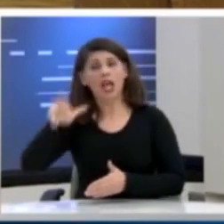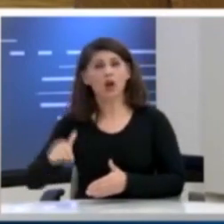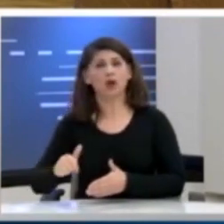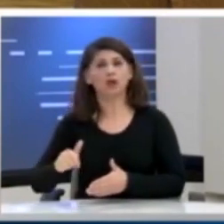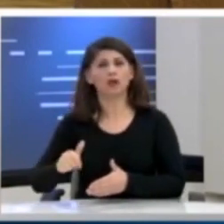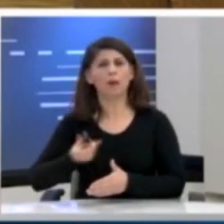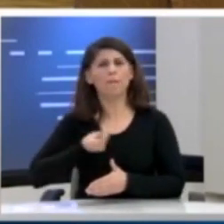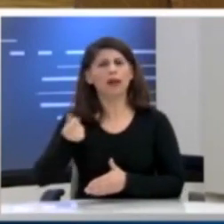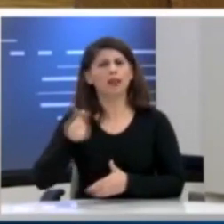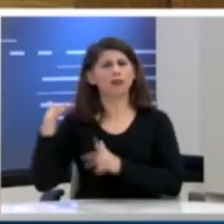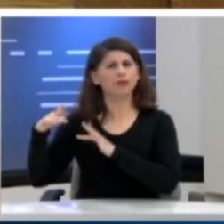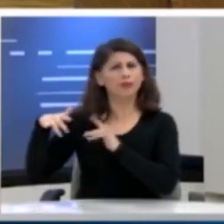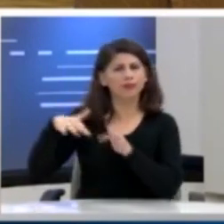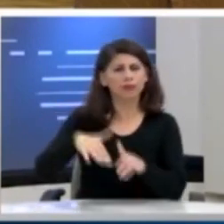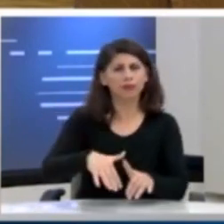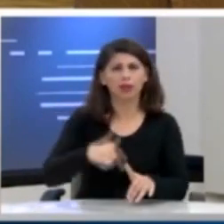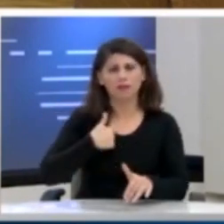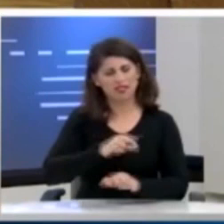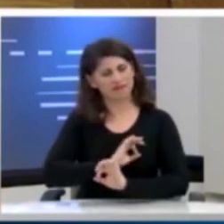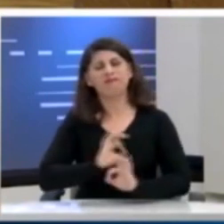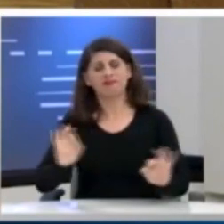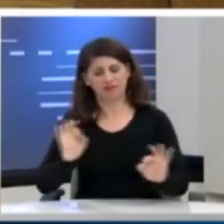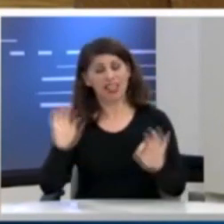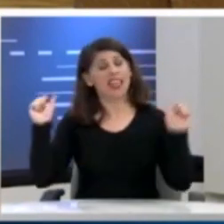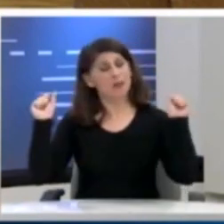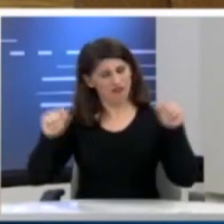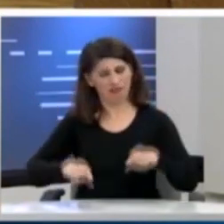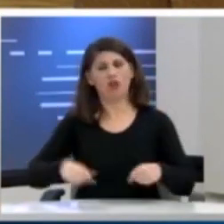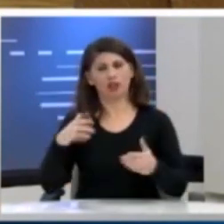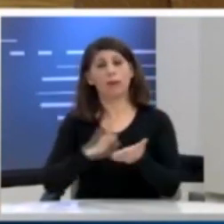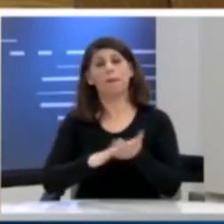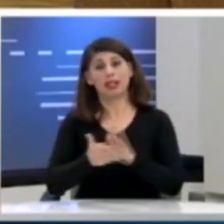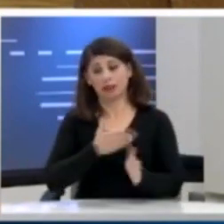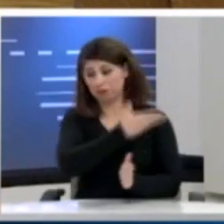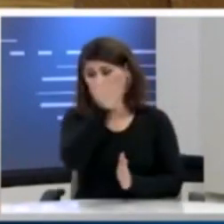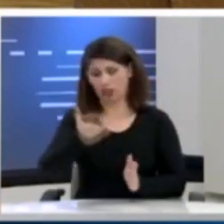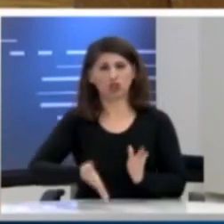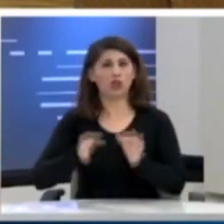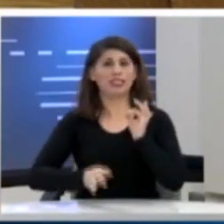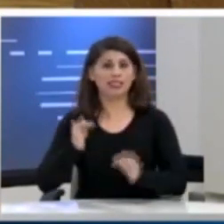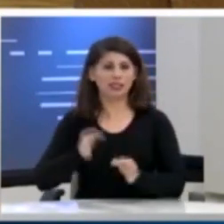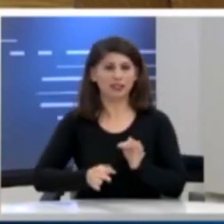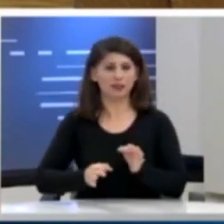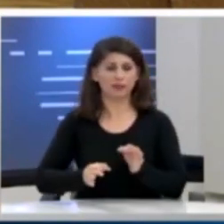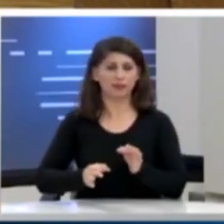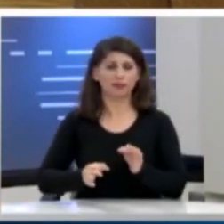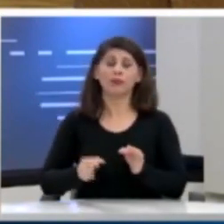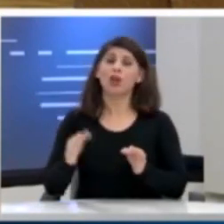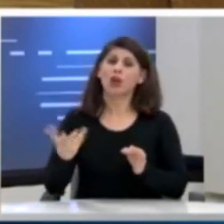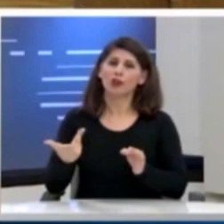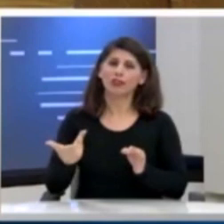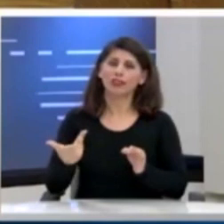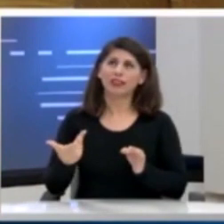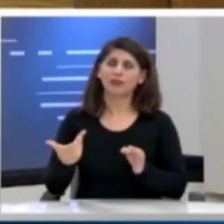ροές, ήμασταν σίγουροι και επιβεβαιώνεται στην πράξη από τη μέχρι τώρα συζήτηση ότι